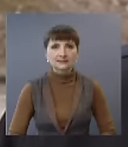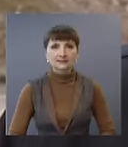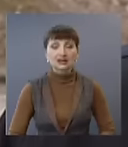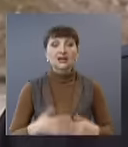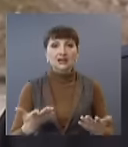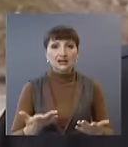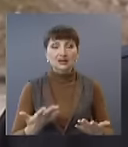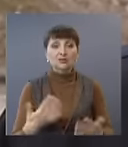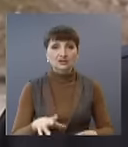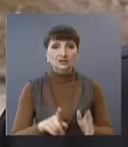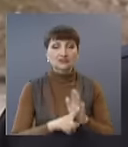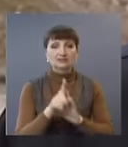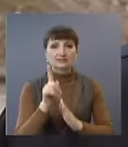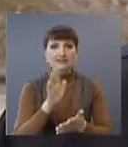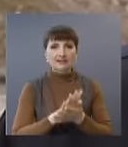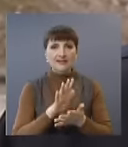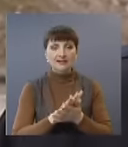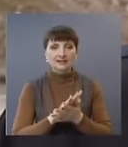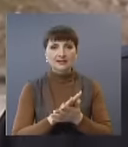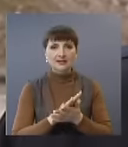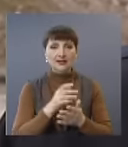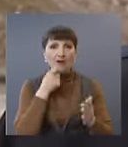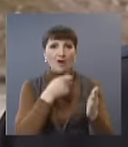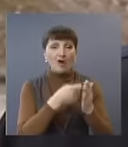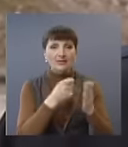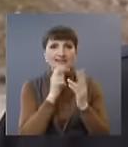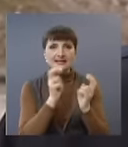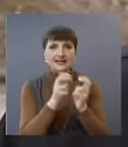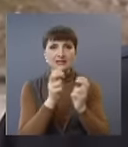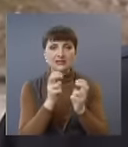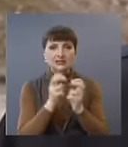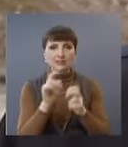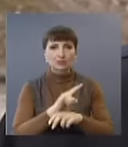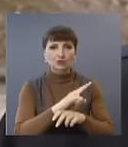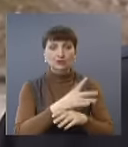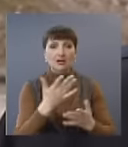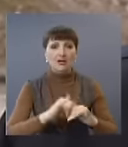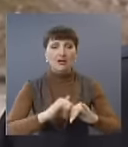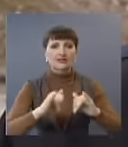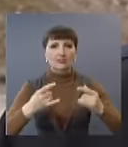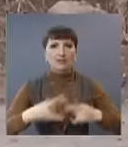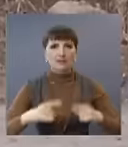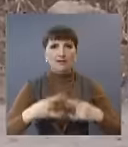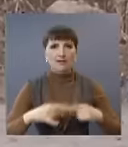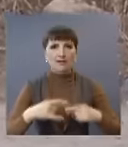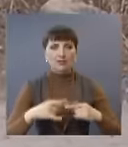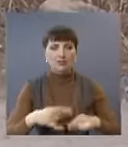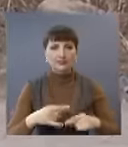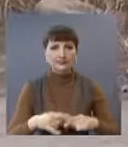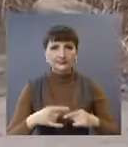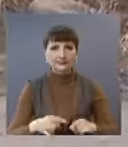И происходит как бы подкормка этих крыс, и они здесь размножаются, и расплод